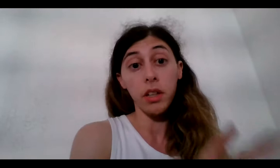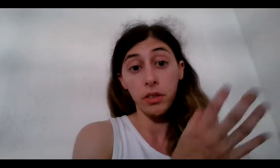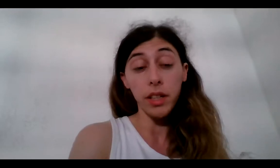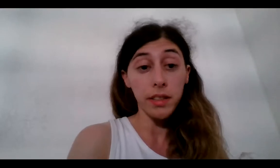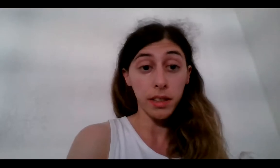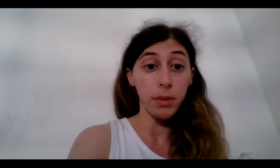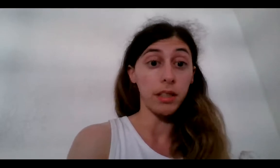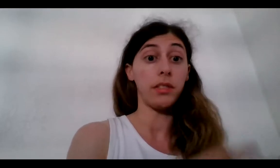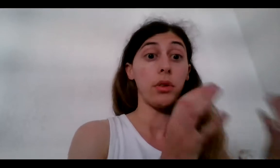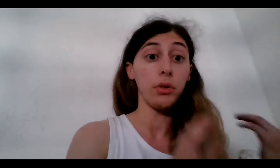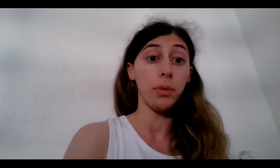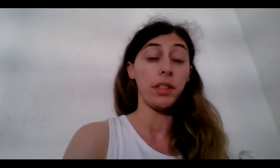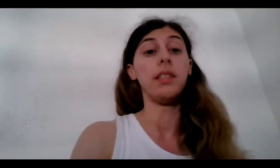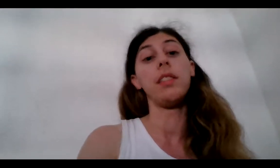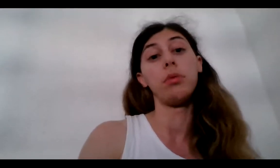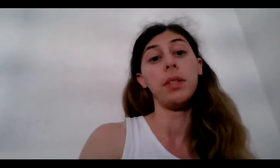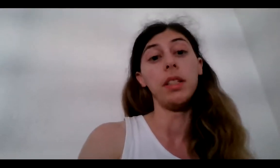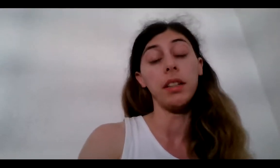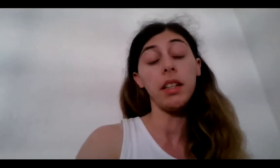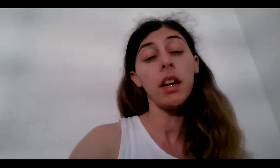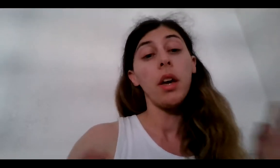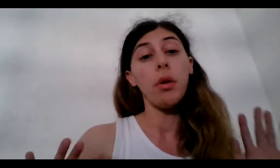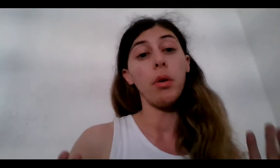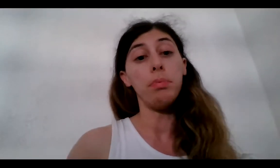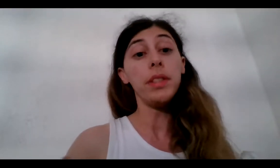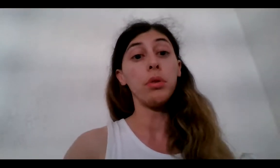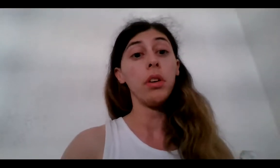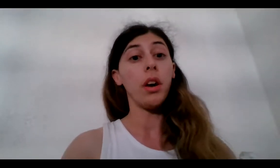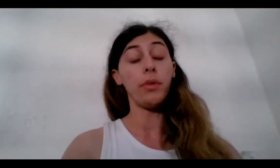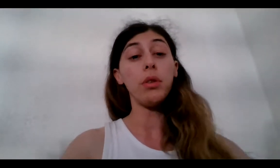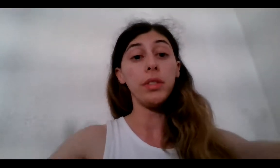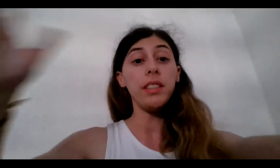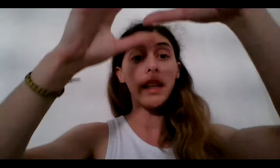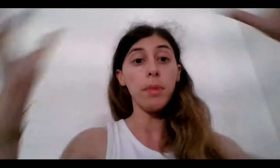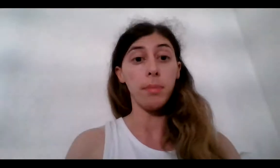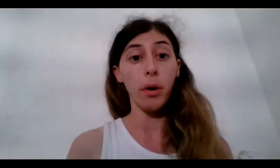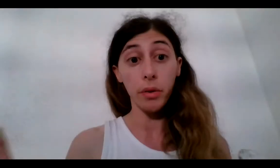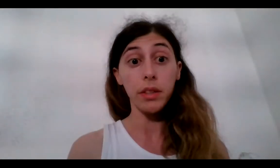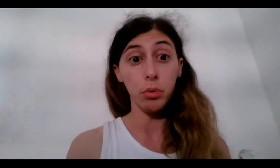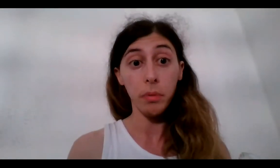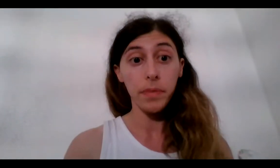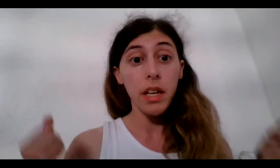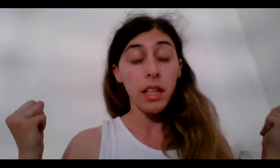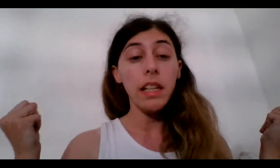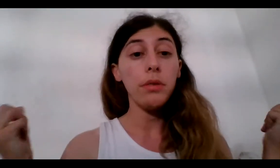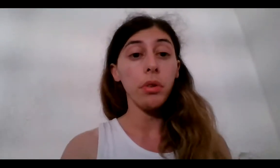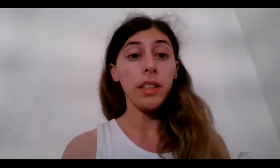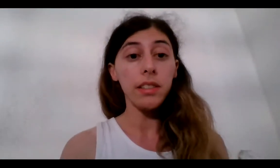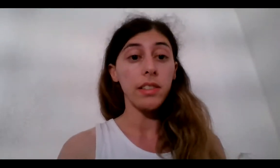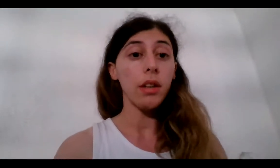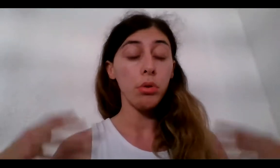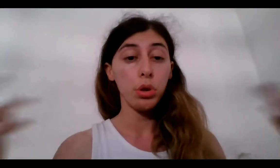personnes sans les discriminer, sans leur demander d'attestation psychiatrique, puisque, en fait, le système les prend en étau. Il est